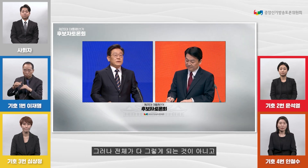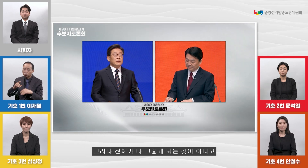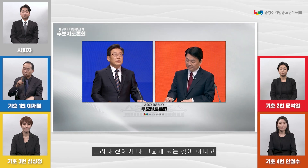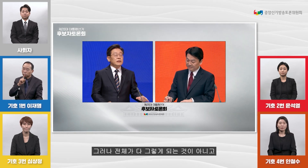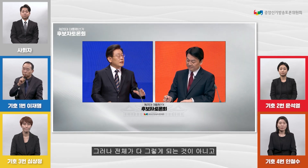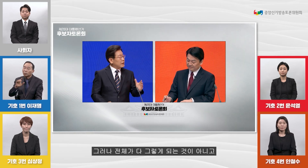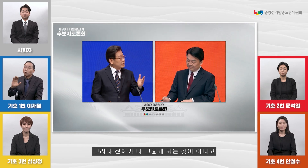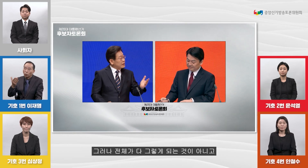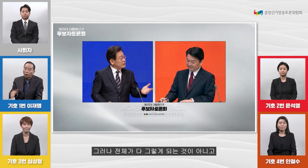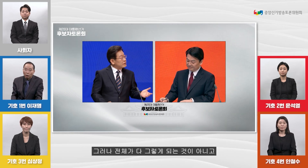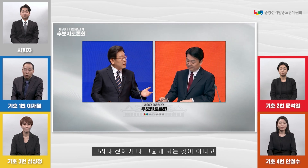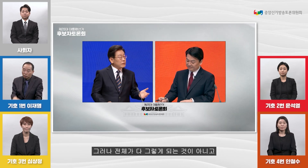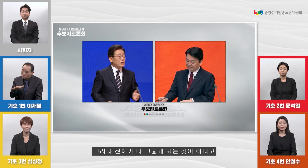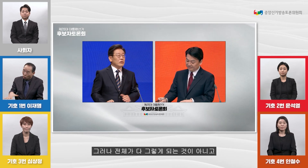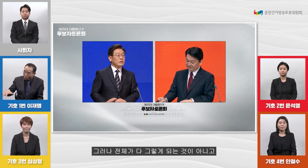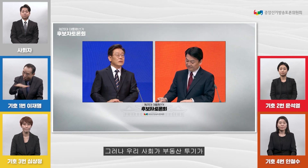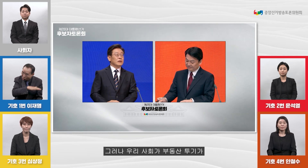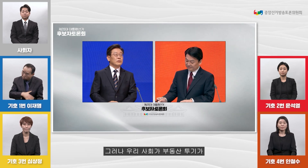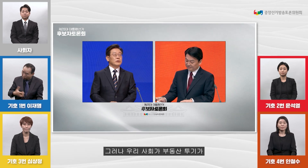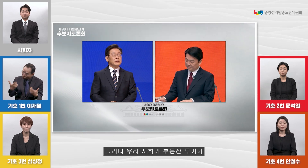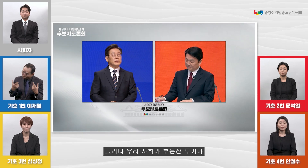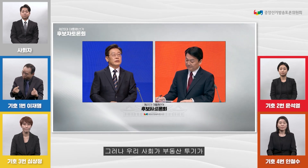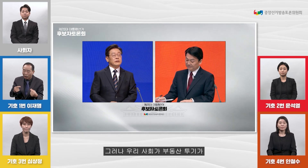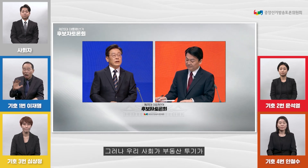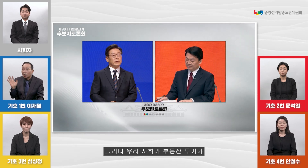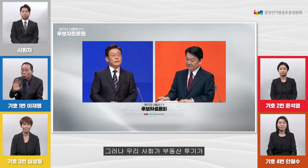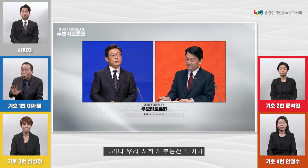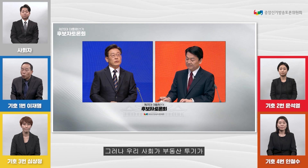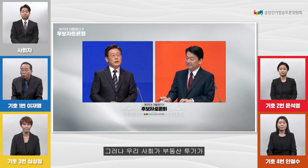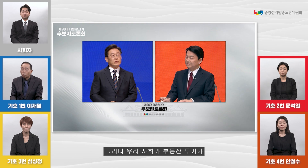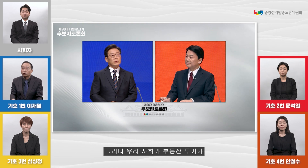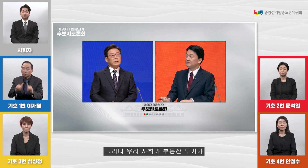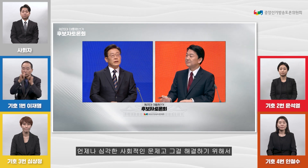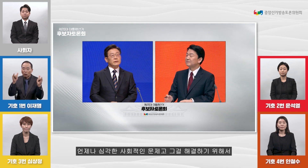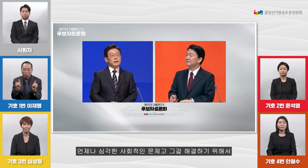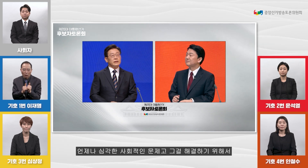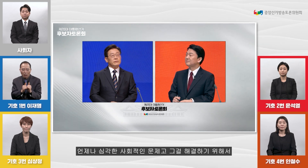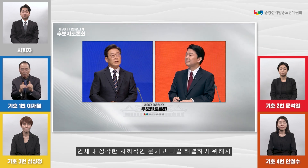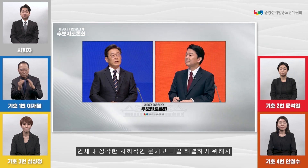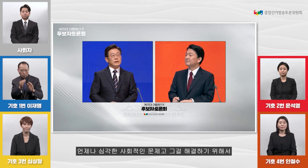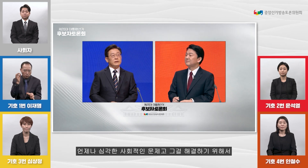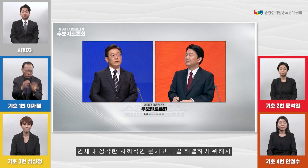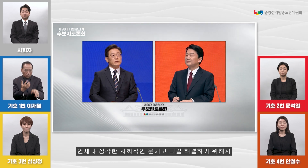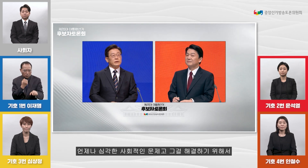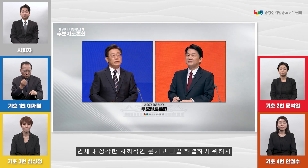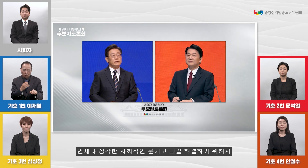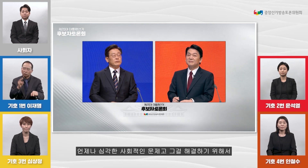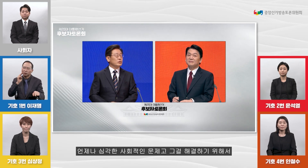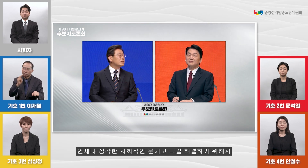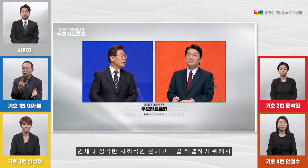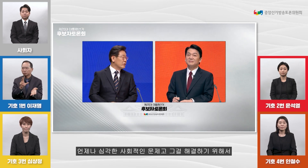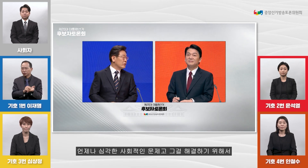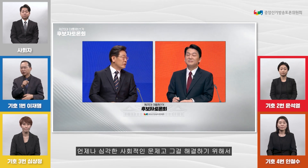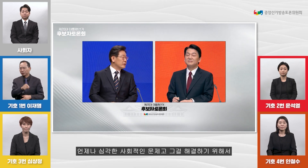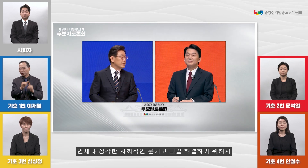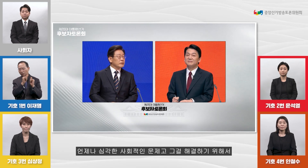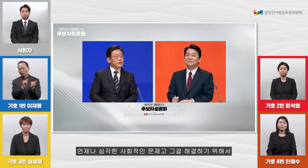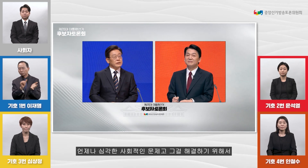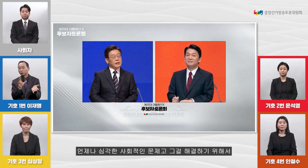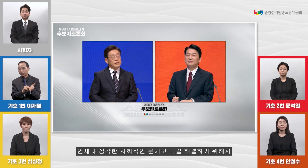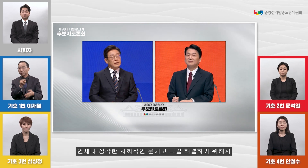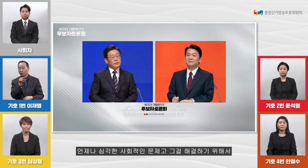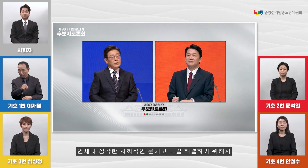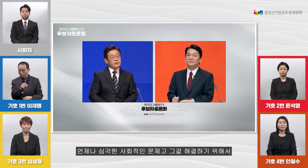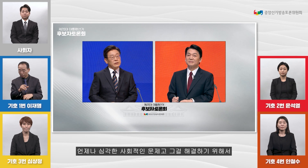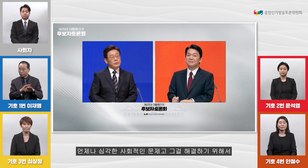뭐 전체가 다 그렇게 되는 것은 아니고, 그러나 우리 사회가 부동산 투기가 언제나 심각한 사회적인 문제고,